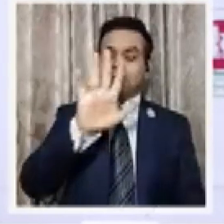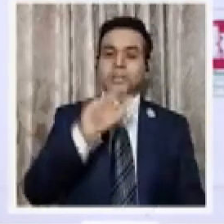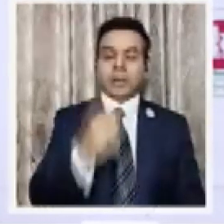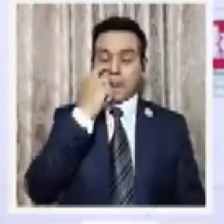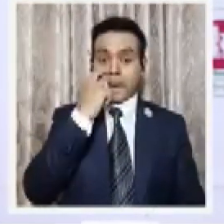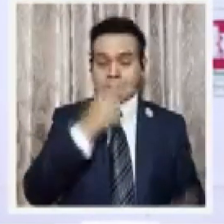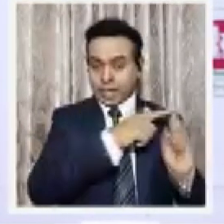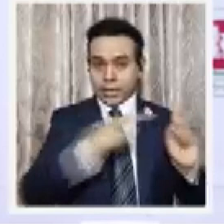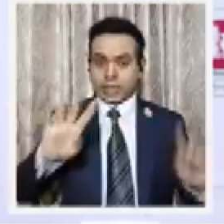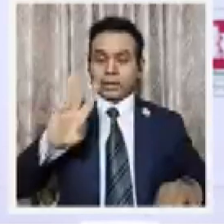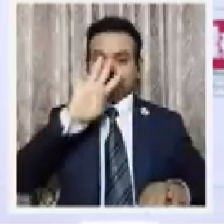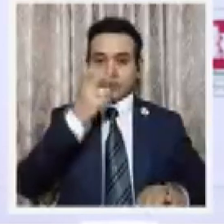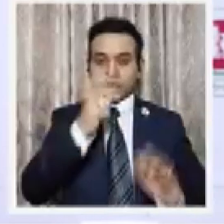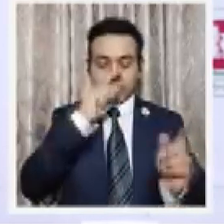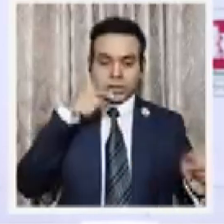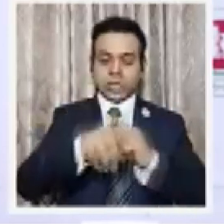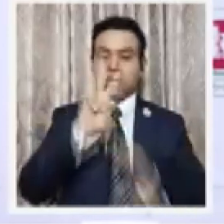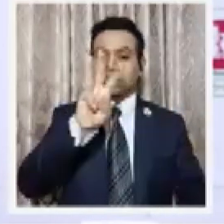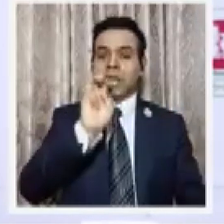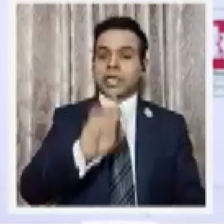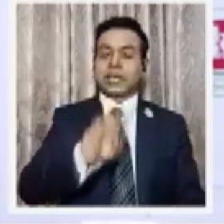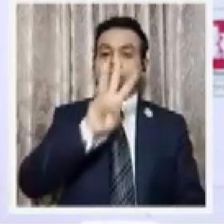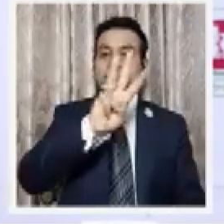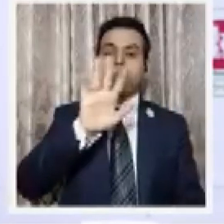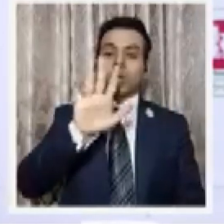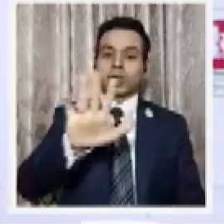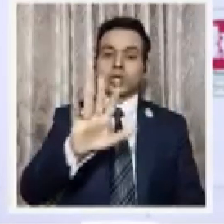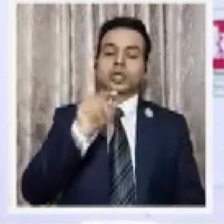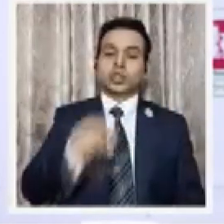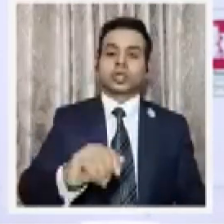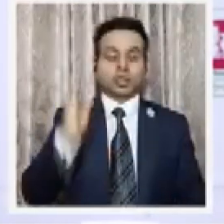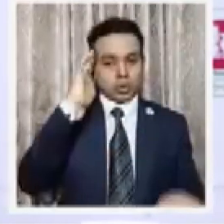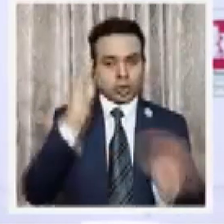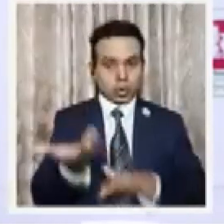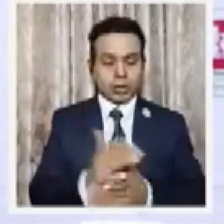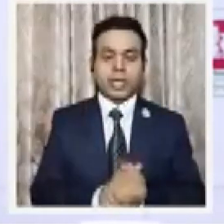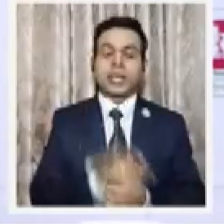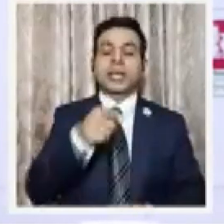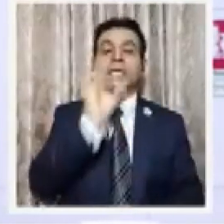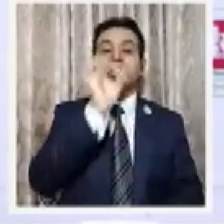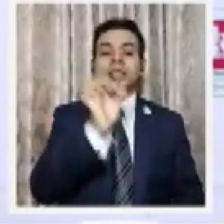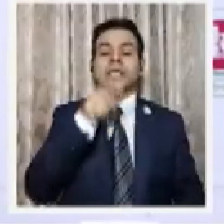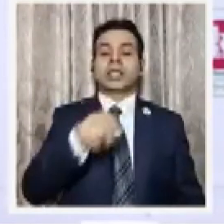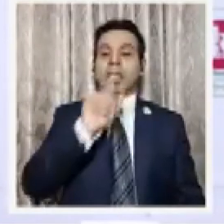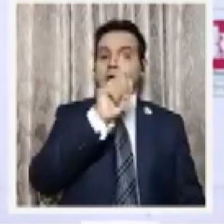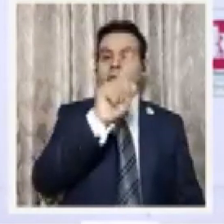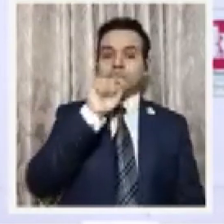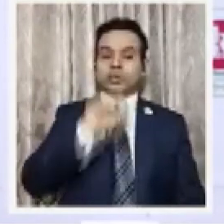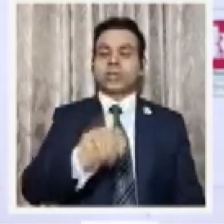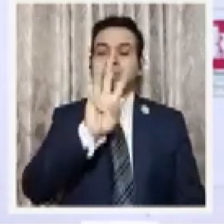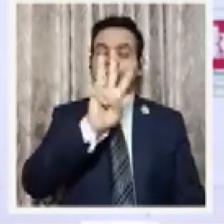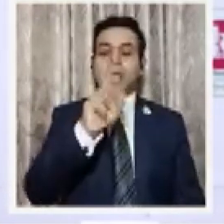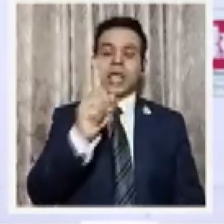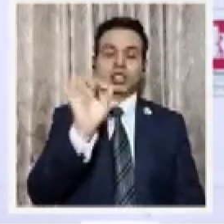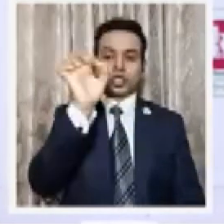56.11%। গত 24 ঘন্টায় মৃত্যুবরণ করেছেন 35 জন, এবং এ পর্যন্ত 3,035 জন মৃত্যুবরণ